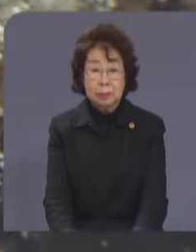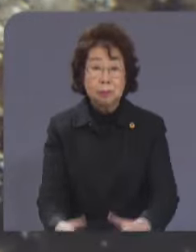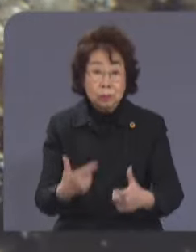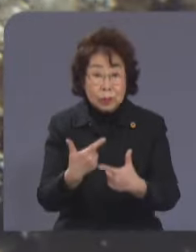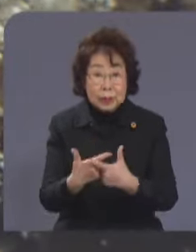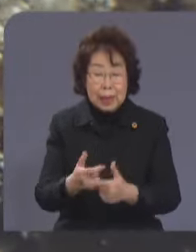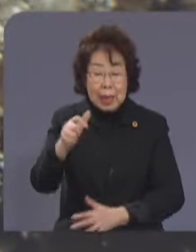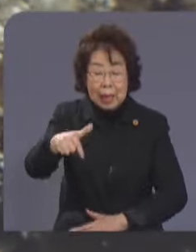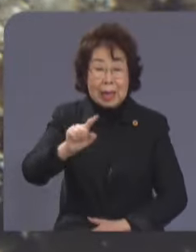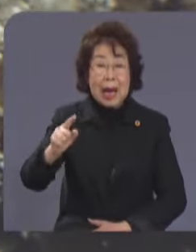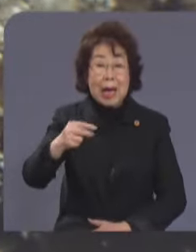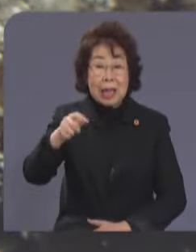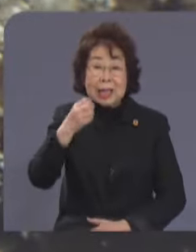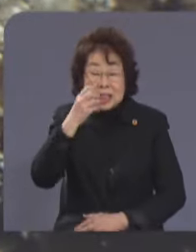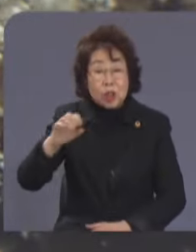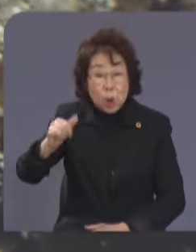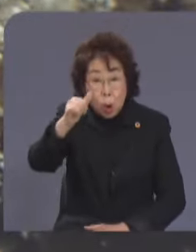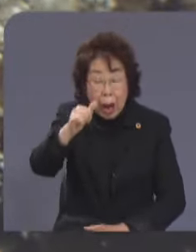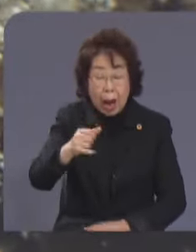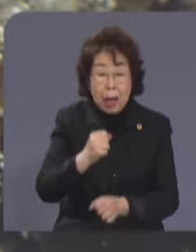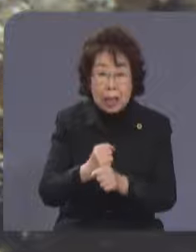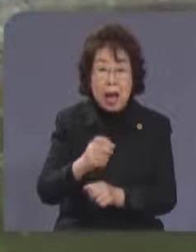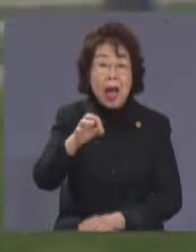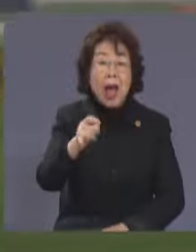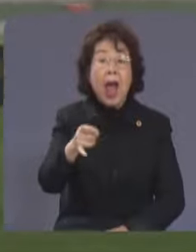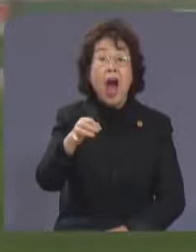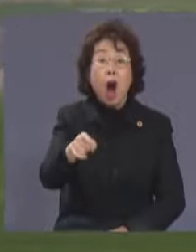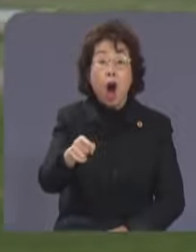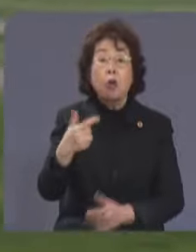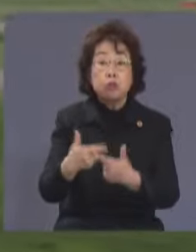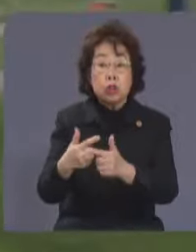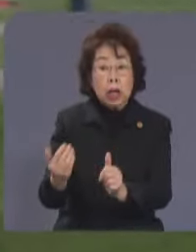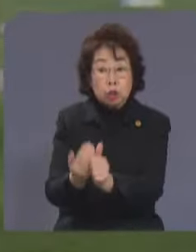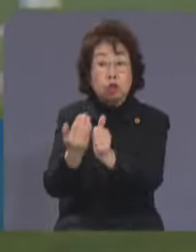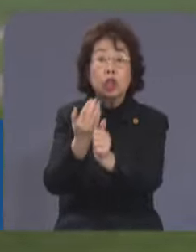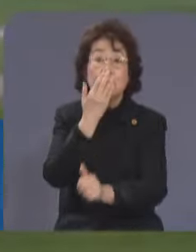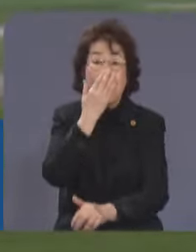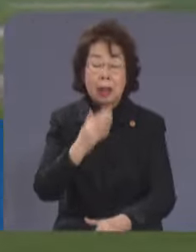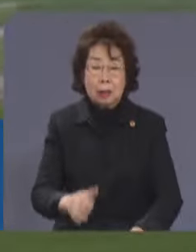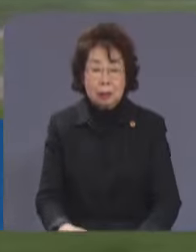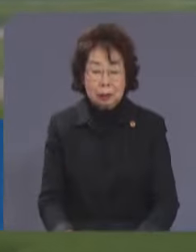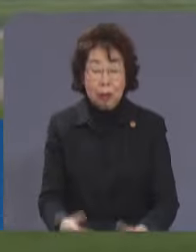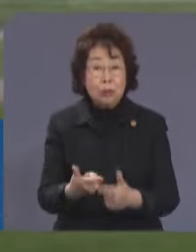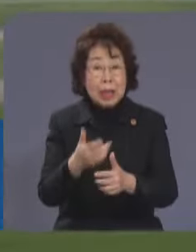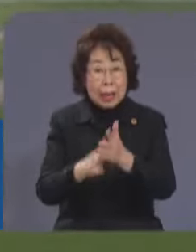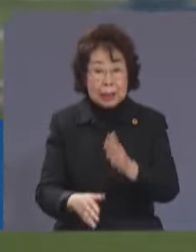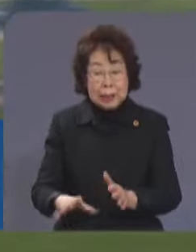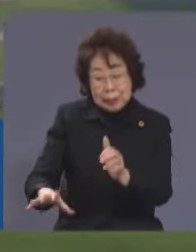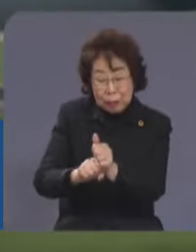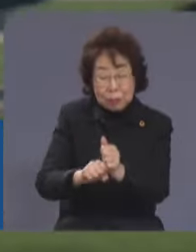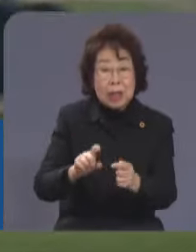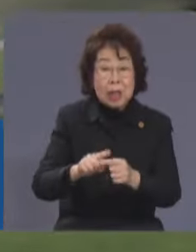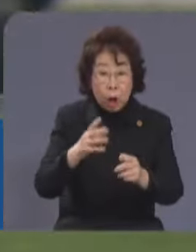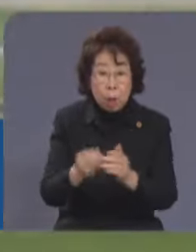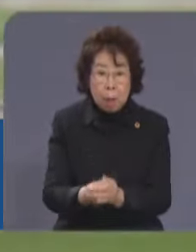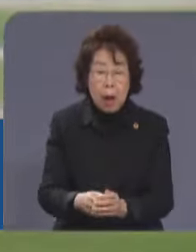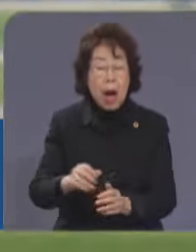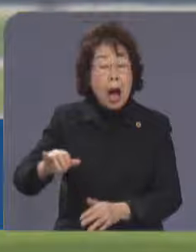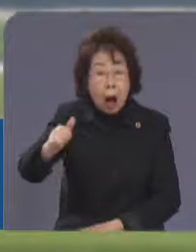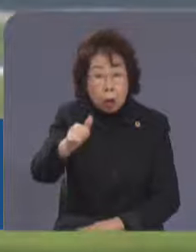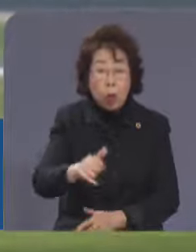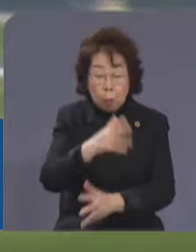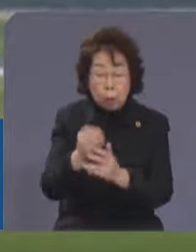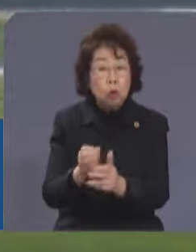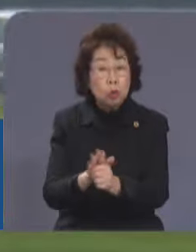부산시가 가덕 신공항 거점 항공사로 에어부산을 집중적으로 육성합니다. 부산시는 산학협력사업과 항공사